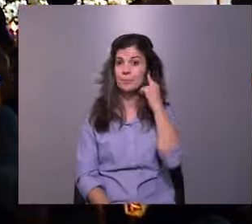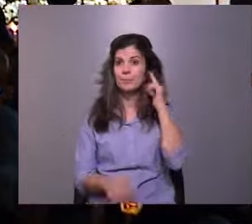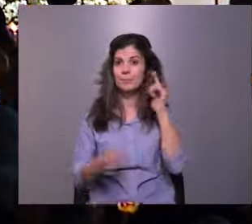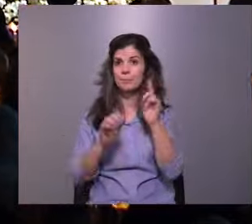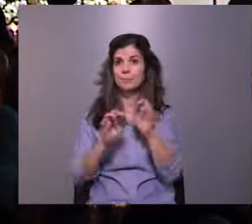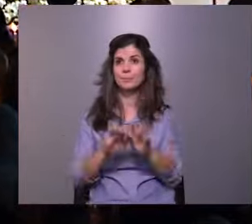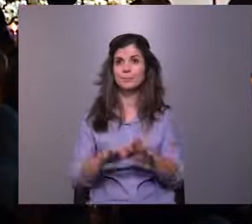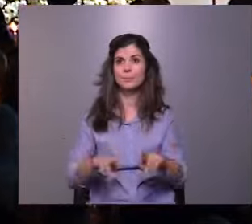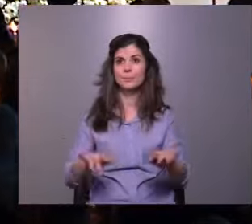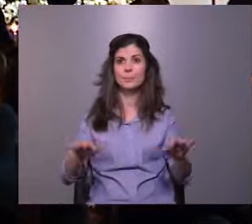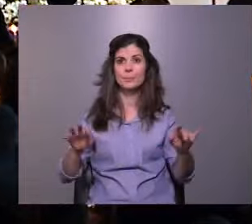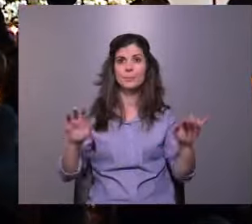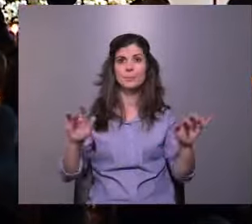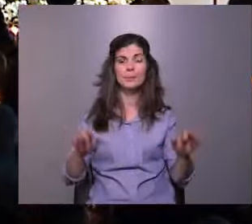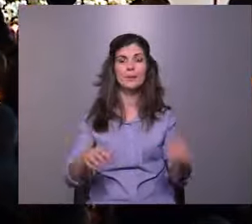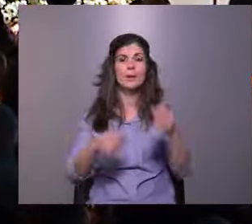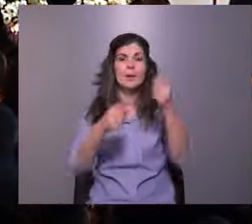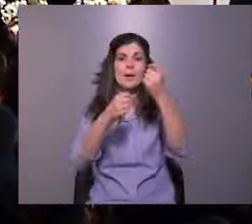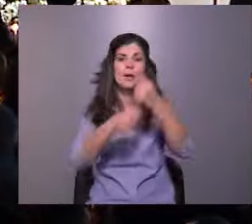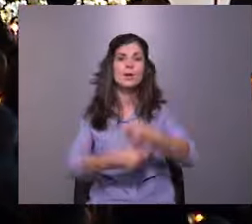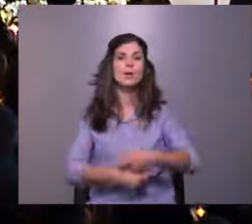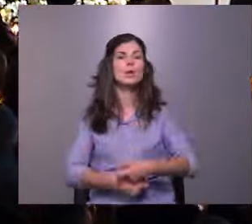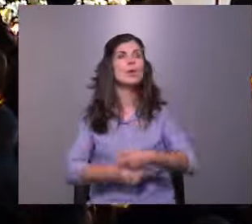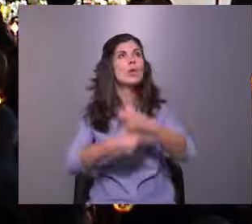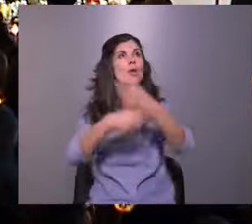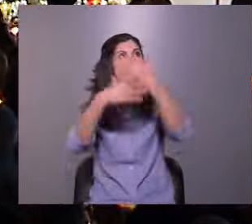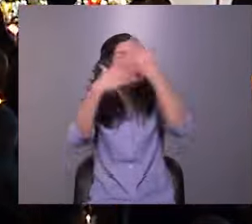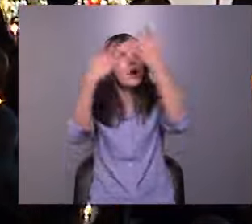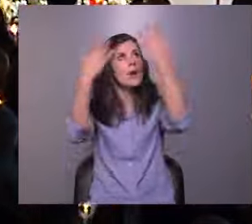vos entrailles, est béni.